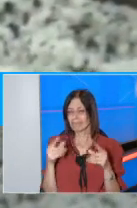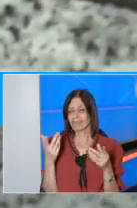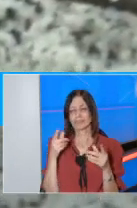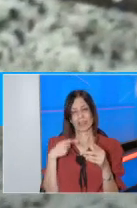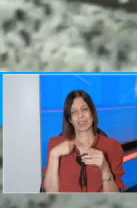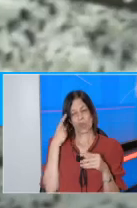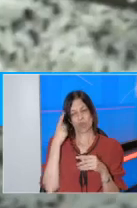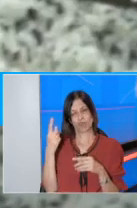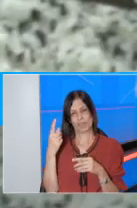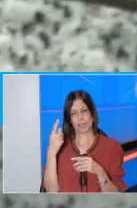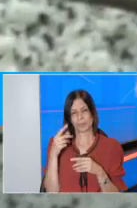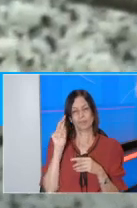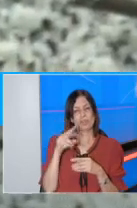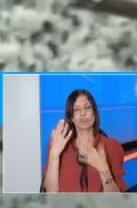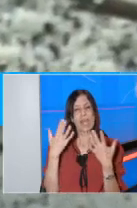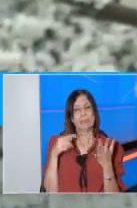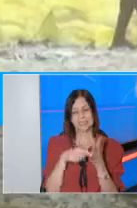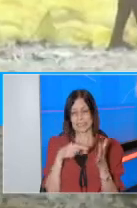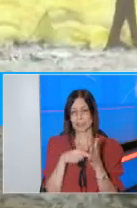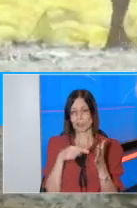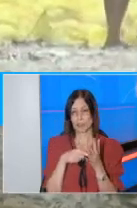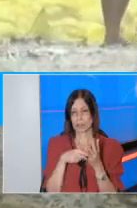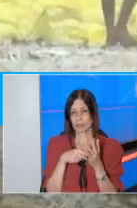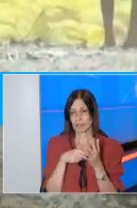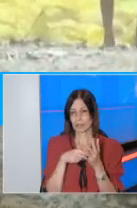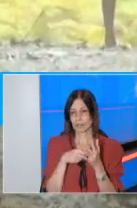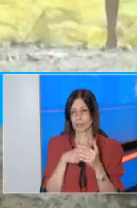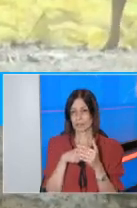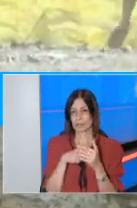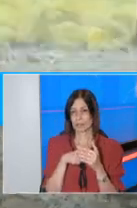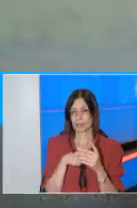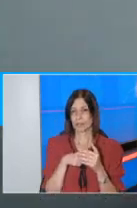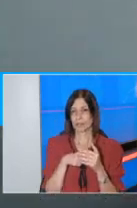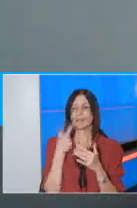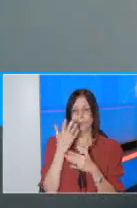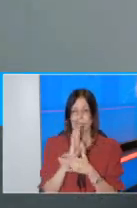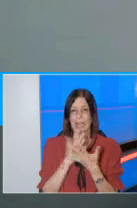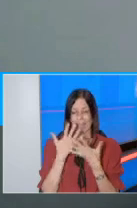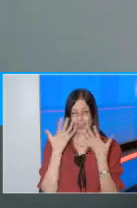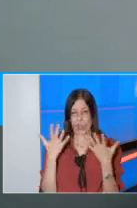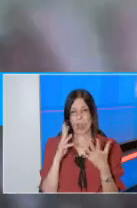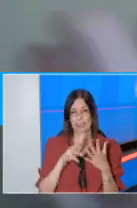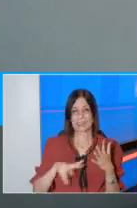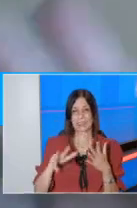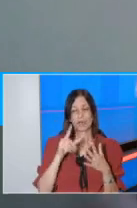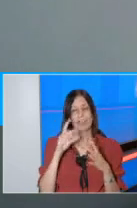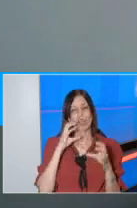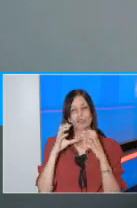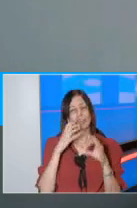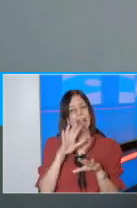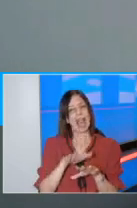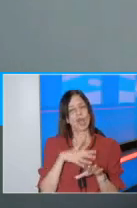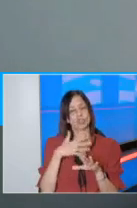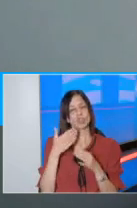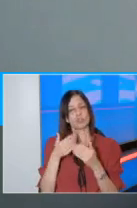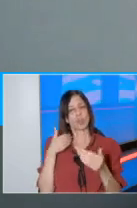ואני חושבת שיש כמה סיבות שגורמות לזה, באמת, לחלק גדול מהציבור ולתקשורת להרגיש בעצם